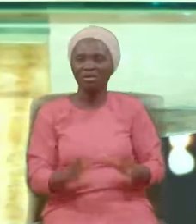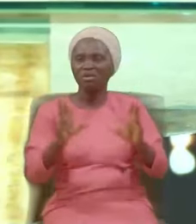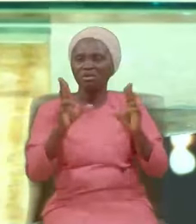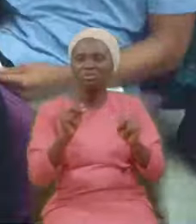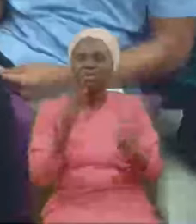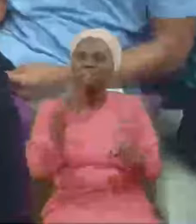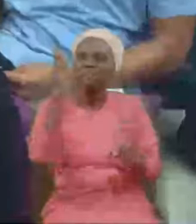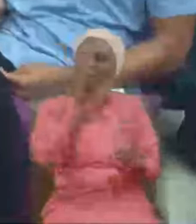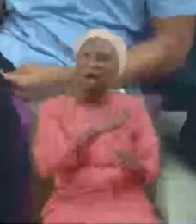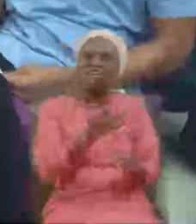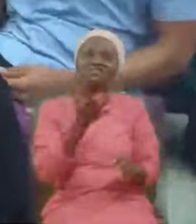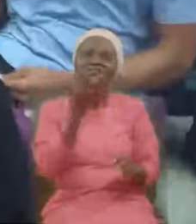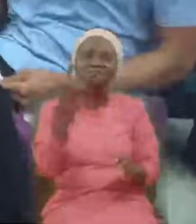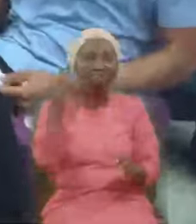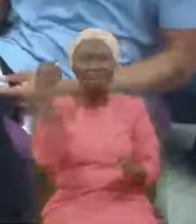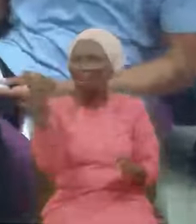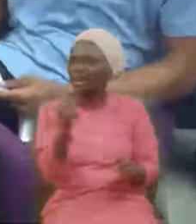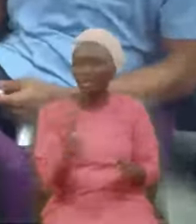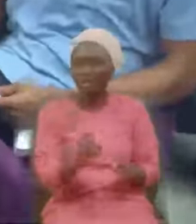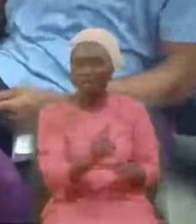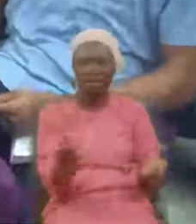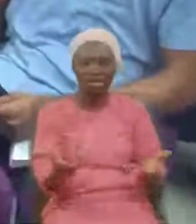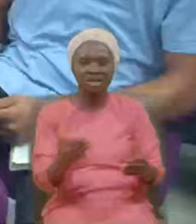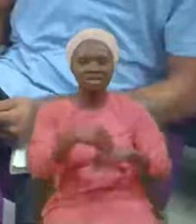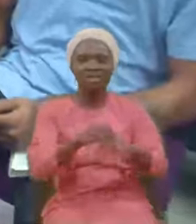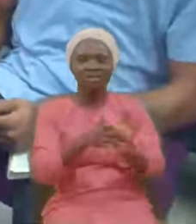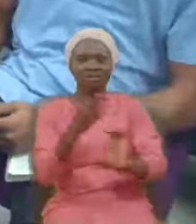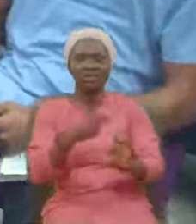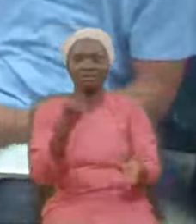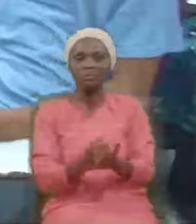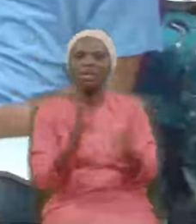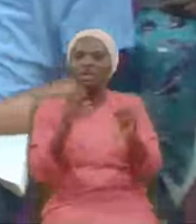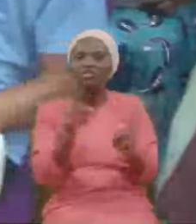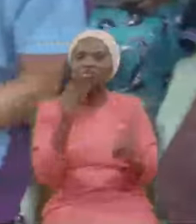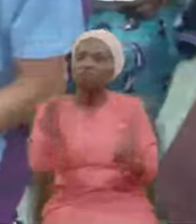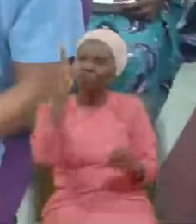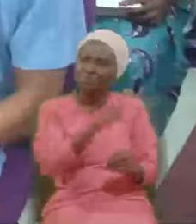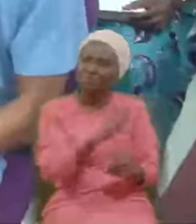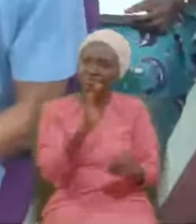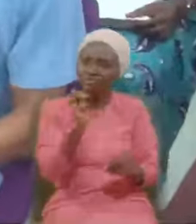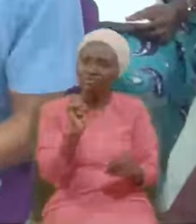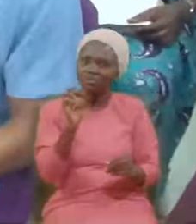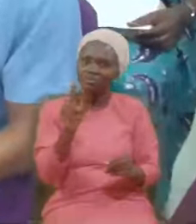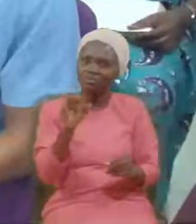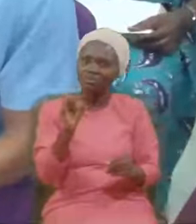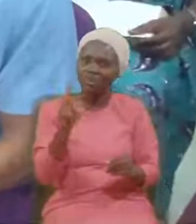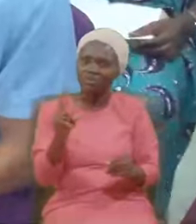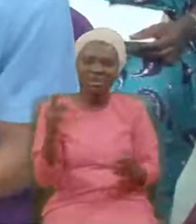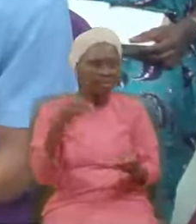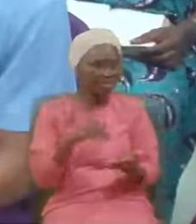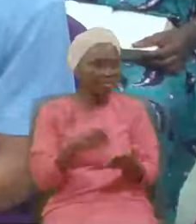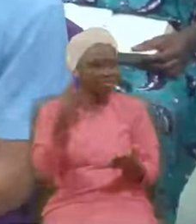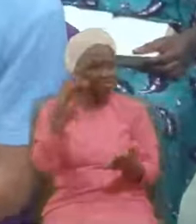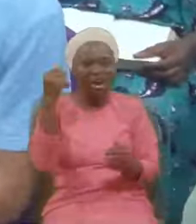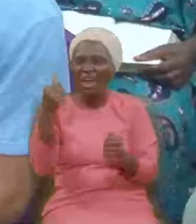Il n'y a plus de malchance à vous ce soir. Il n'y a plus de mal contre quelqu'un ce soir.